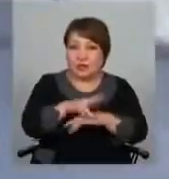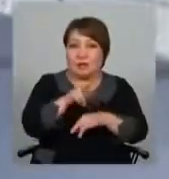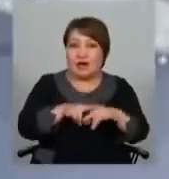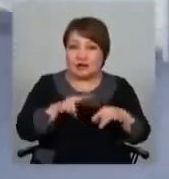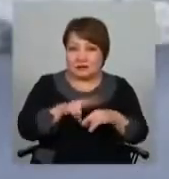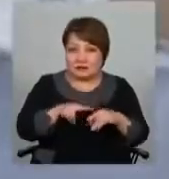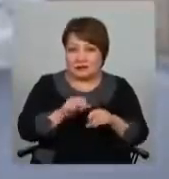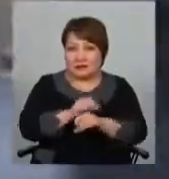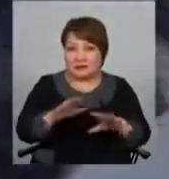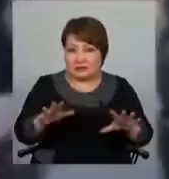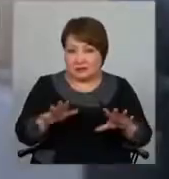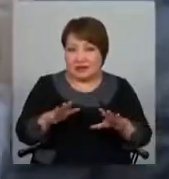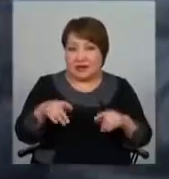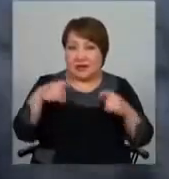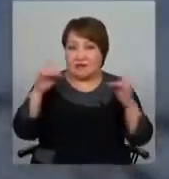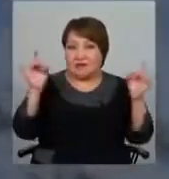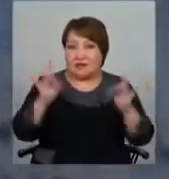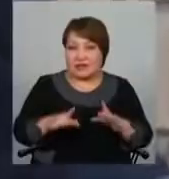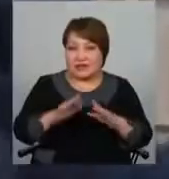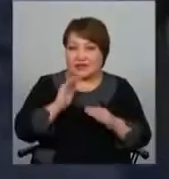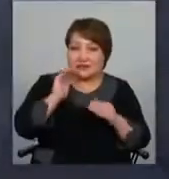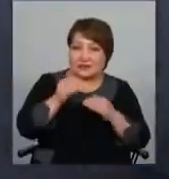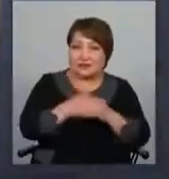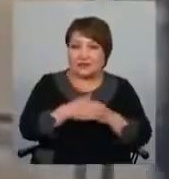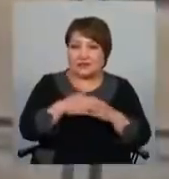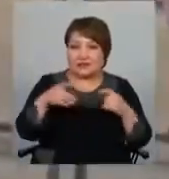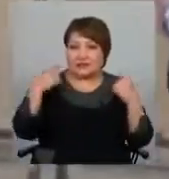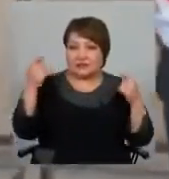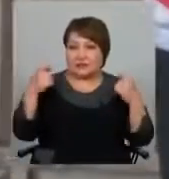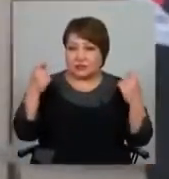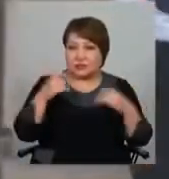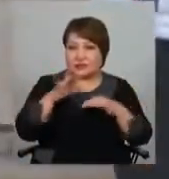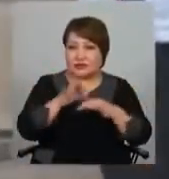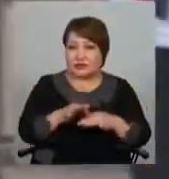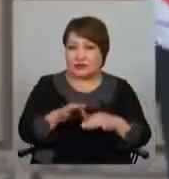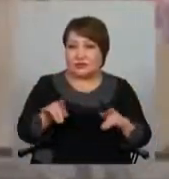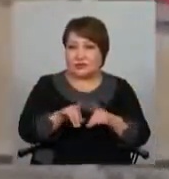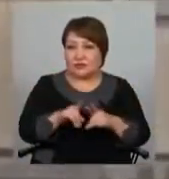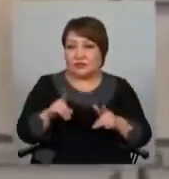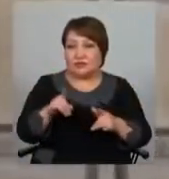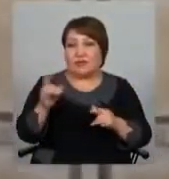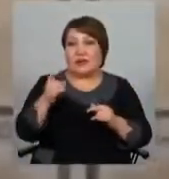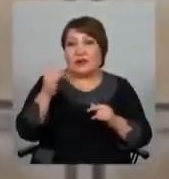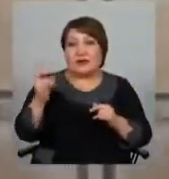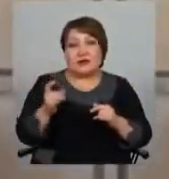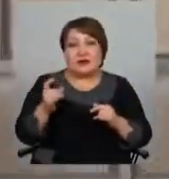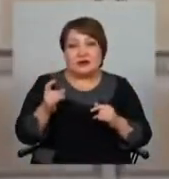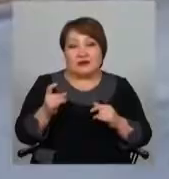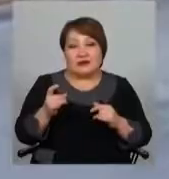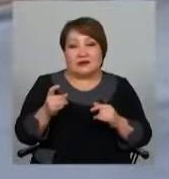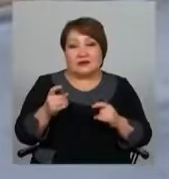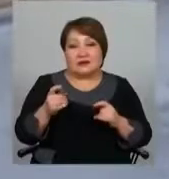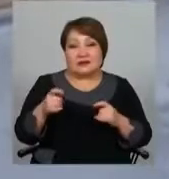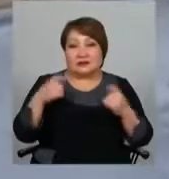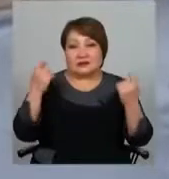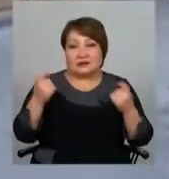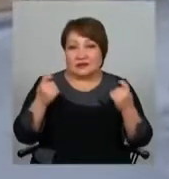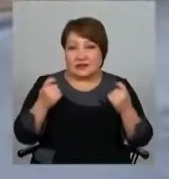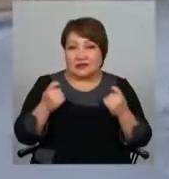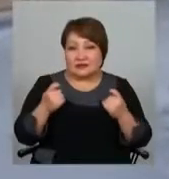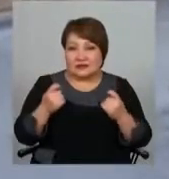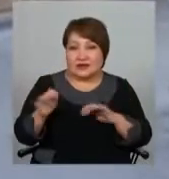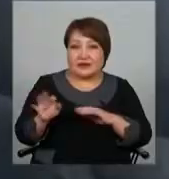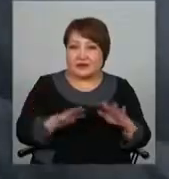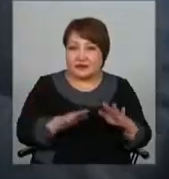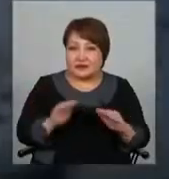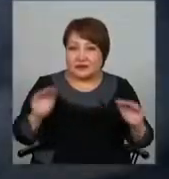Мейрамханада жасырын той жасау мына жиыннан кейін бергі жағы болып қалды. Үй ішінен тойхана тіккен тойшылардың әрекеті де әшкереленіп қалды.